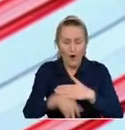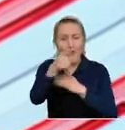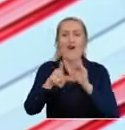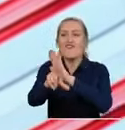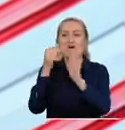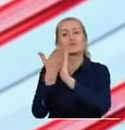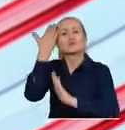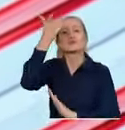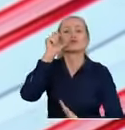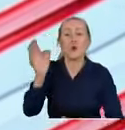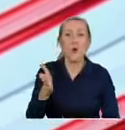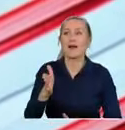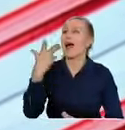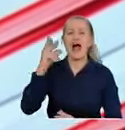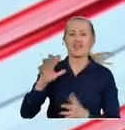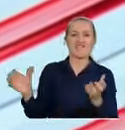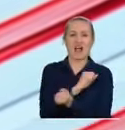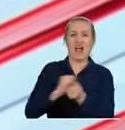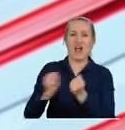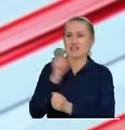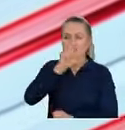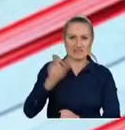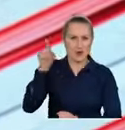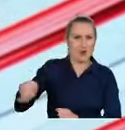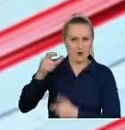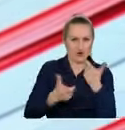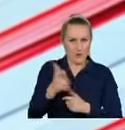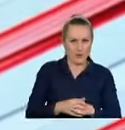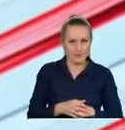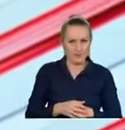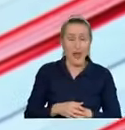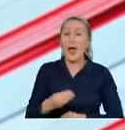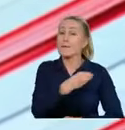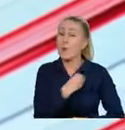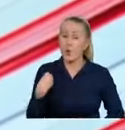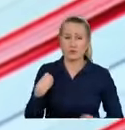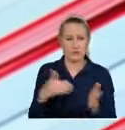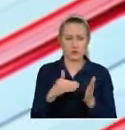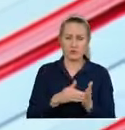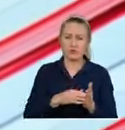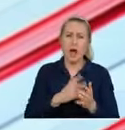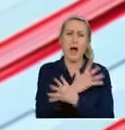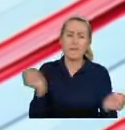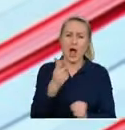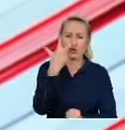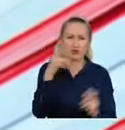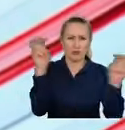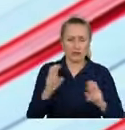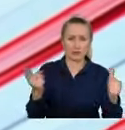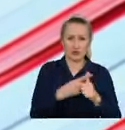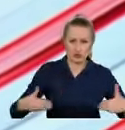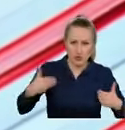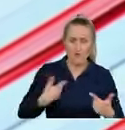walkę steropianu z betonem. Polska potrzebuje dzisiaj pokonać trzy kryzysy. Kryzys zdrowotny,